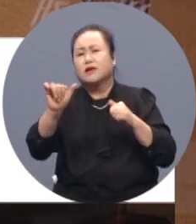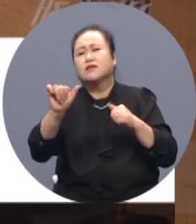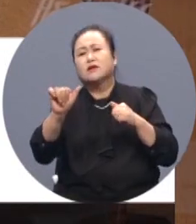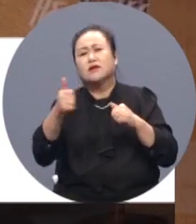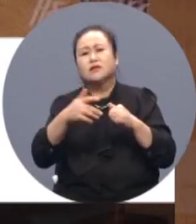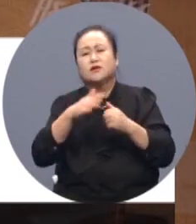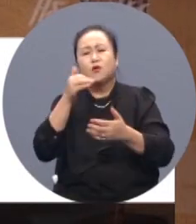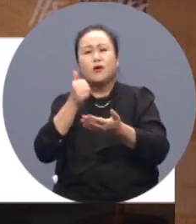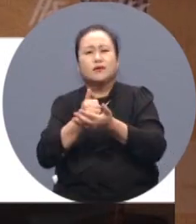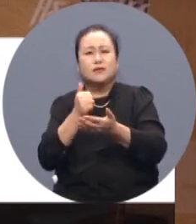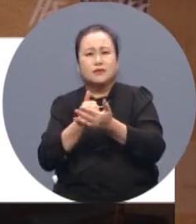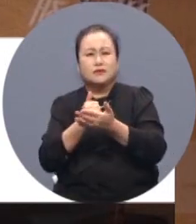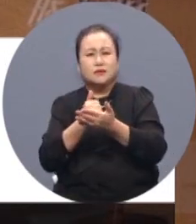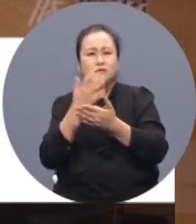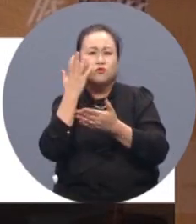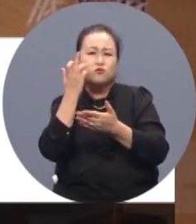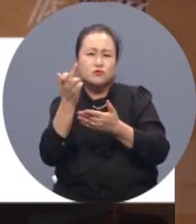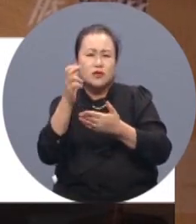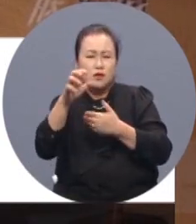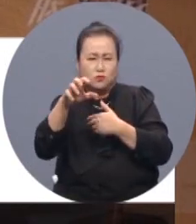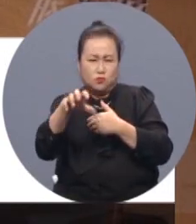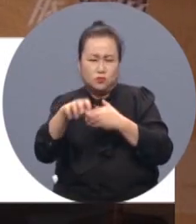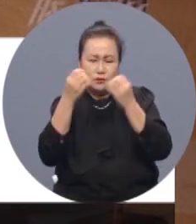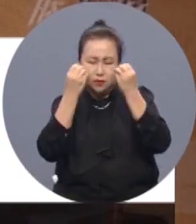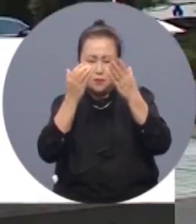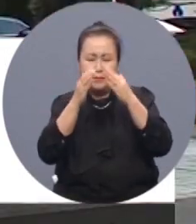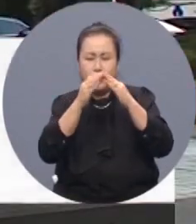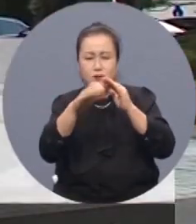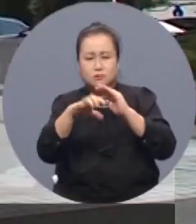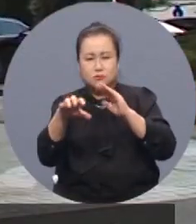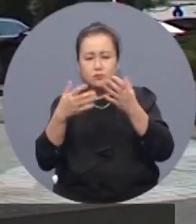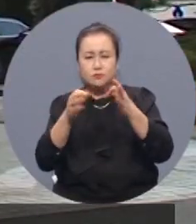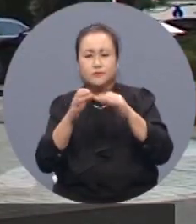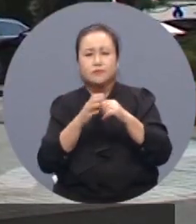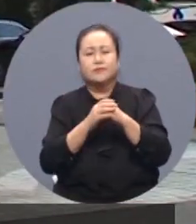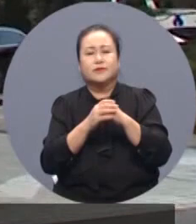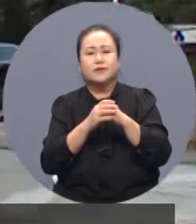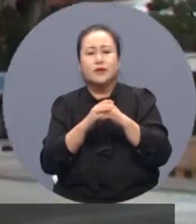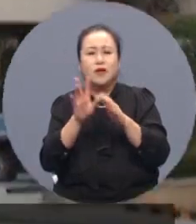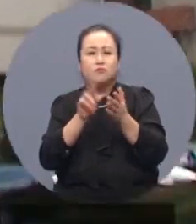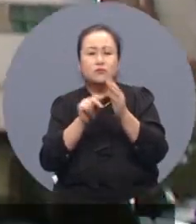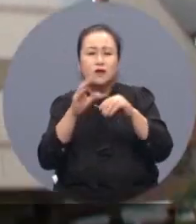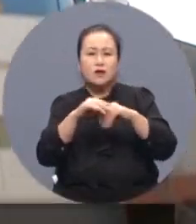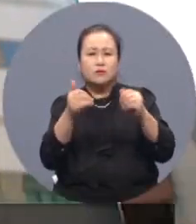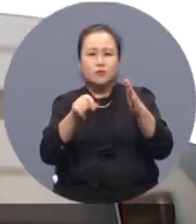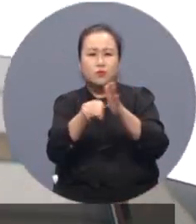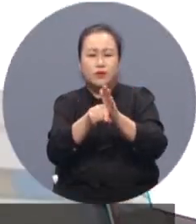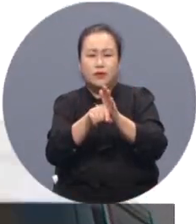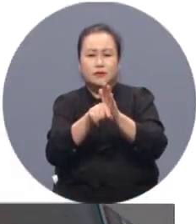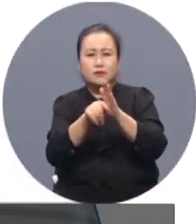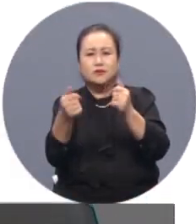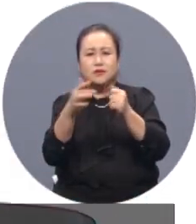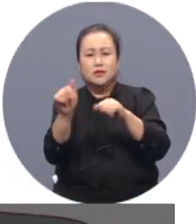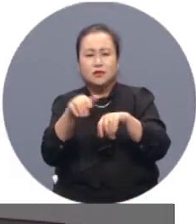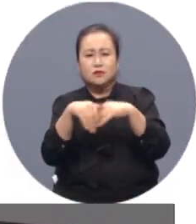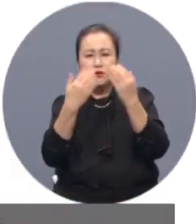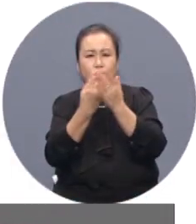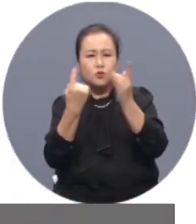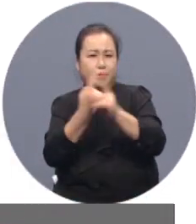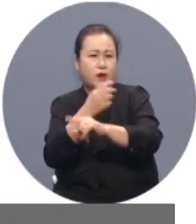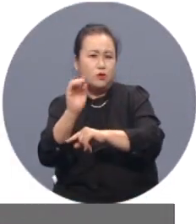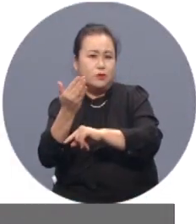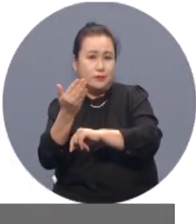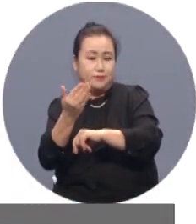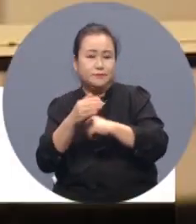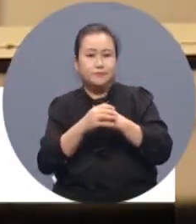회장님 출신 지역인 울산에 있는 새마을금고 드립니다 때문에 문제 해결을 위해선 이 구조 자체를 바꿔야